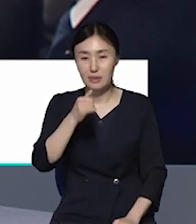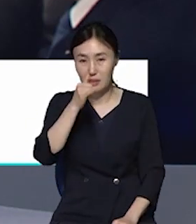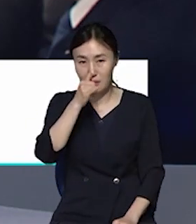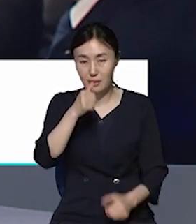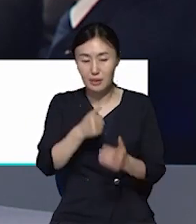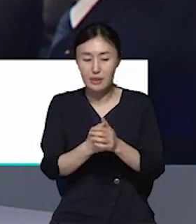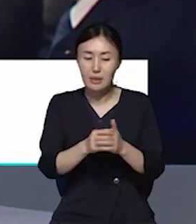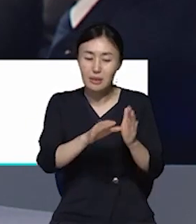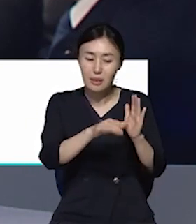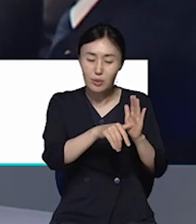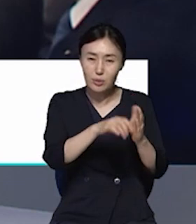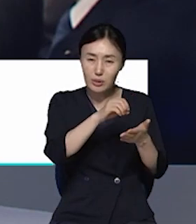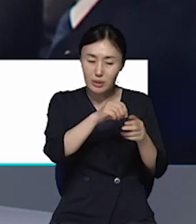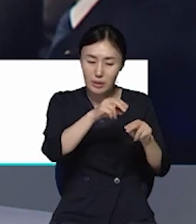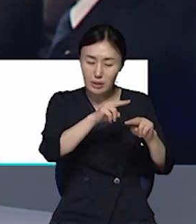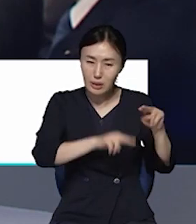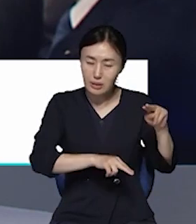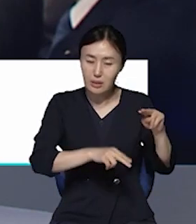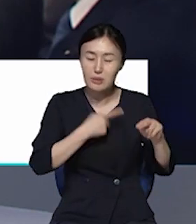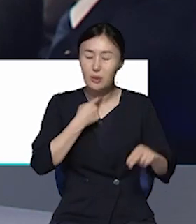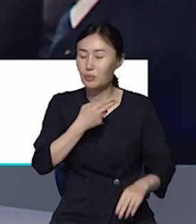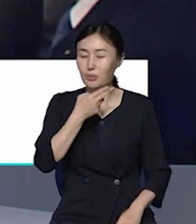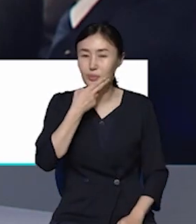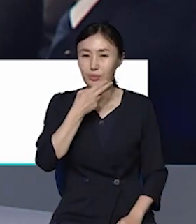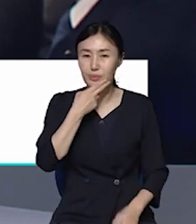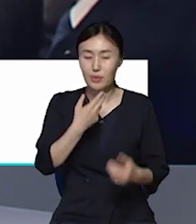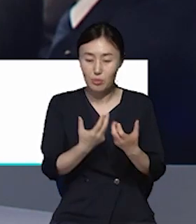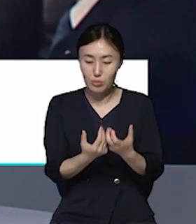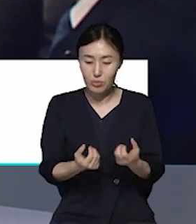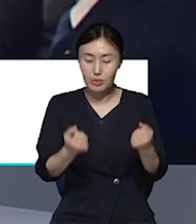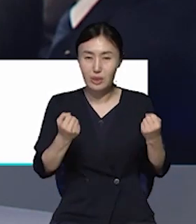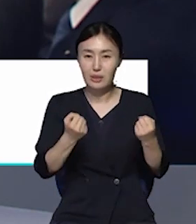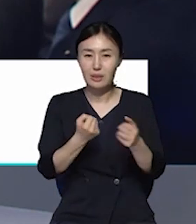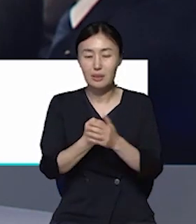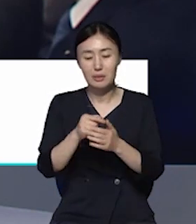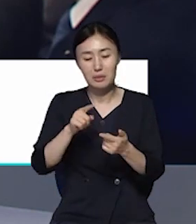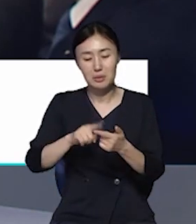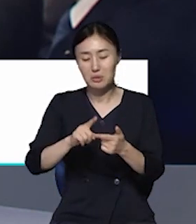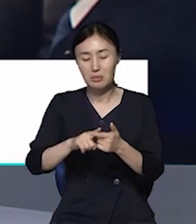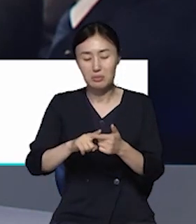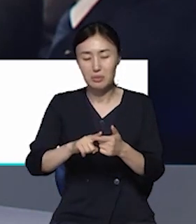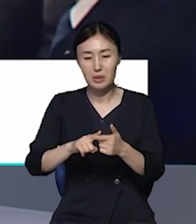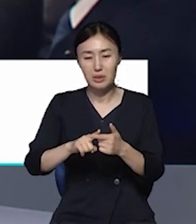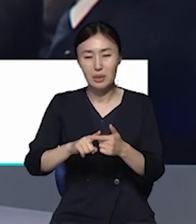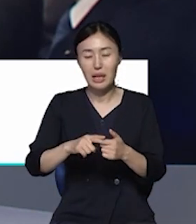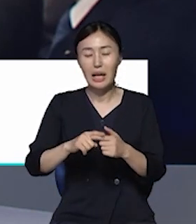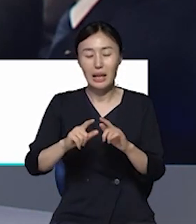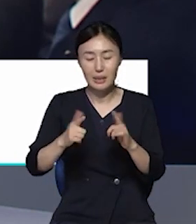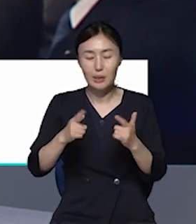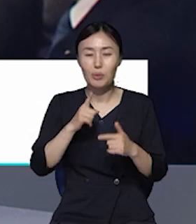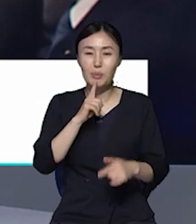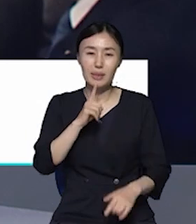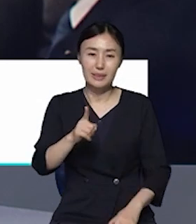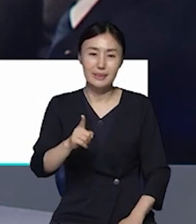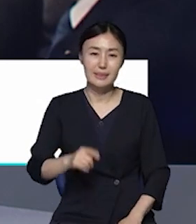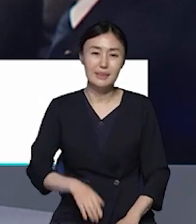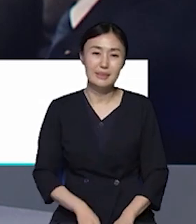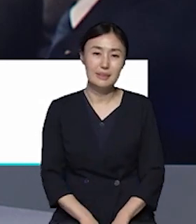자신들은 그때도 탈당하지 않았다며 분당과 탈당 가능성에 대해 냉담한 반응을 보였습니다. 구영슬